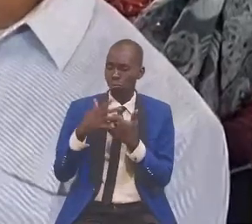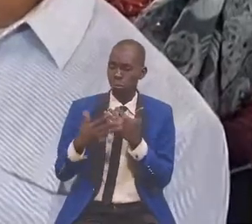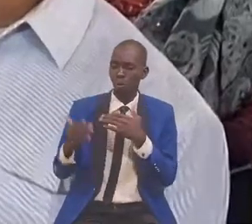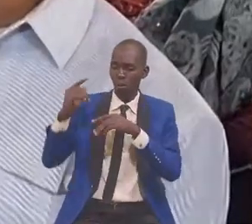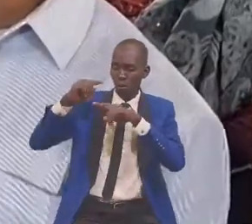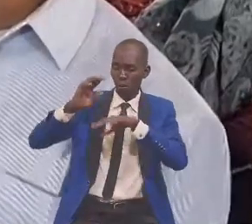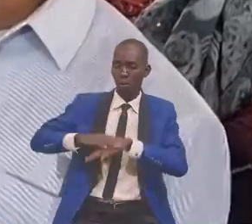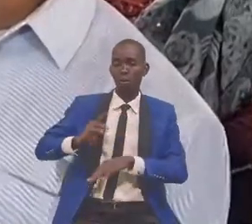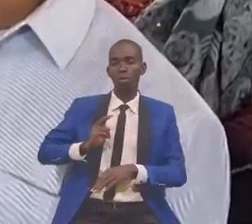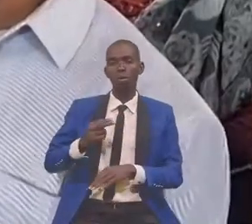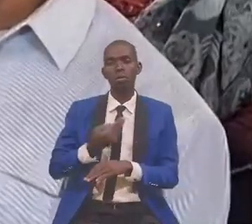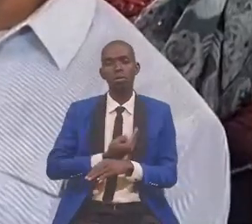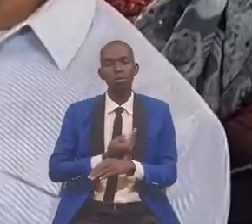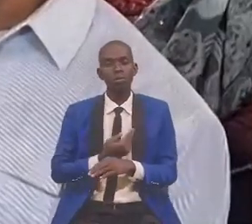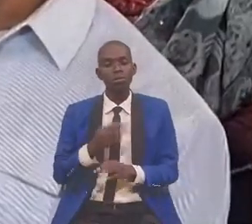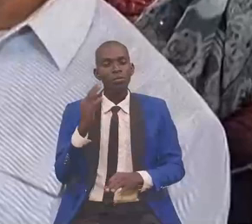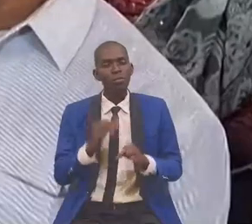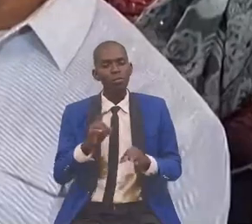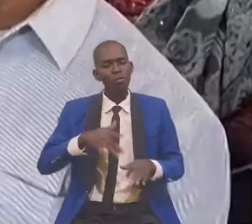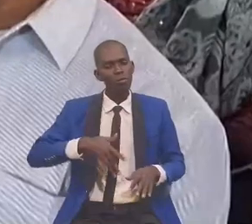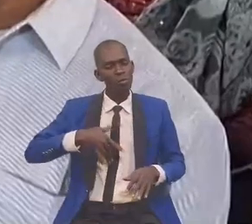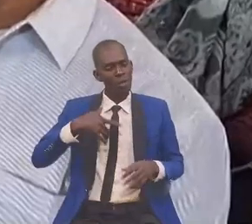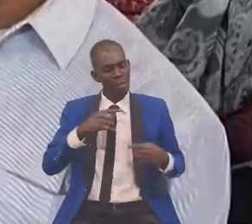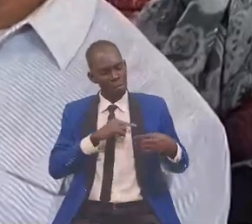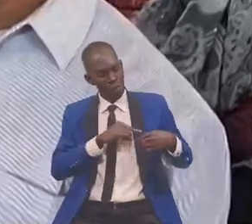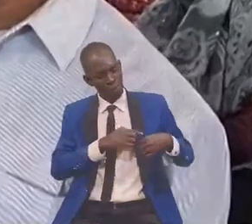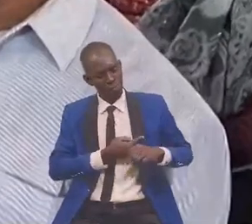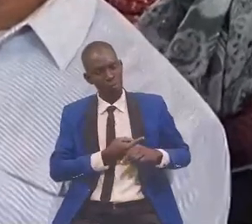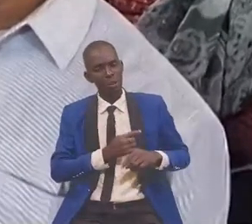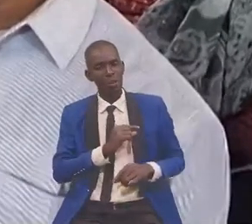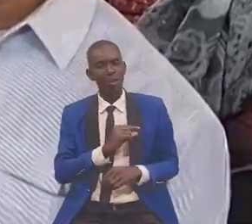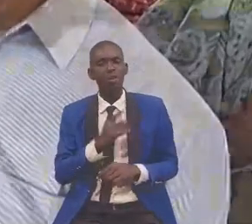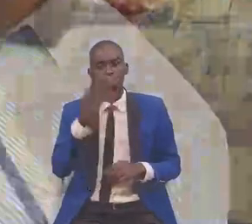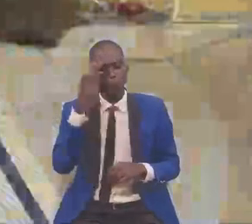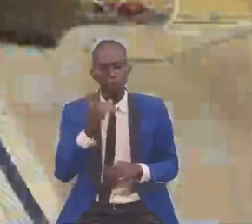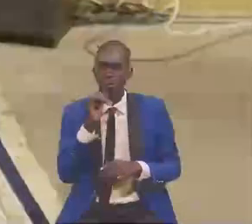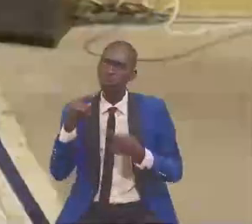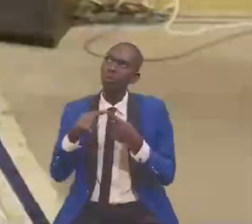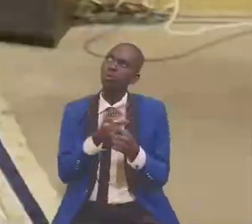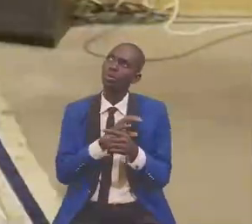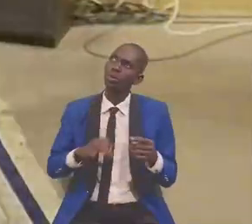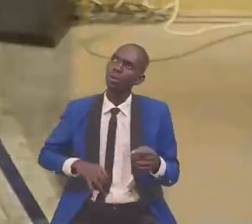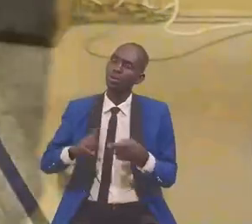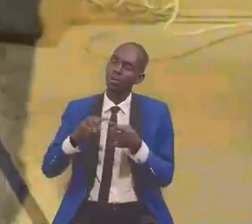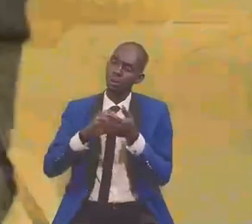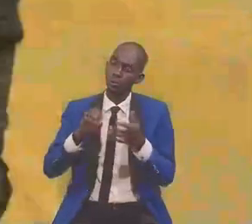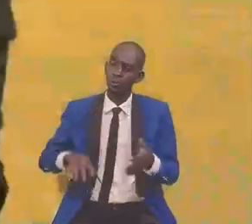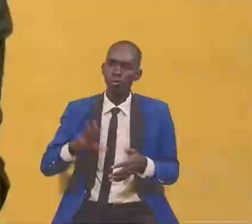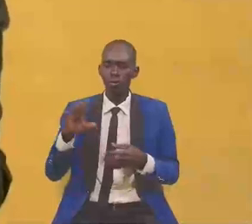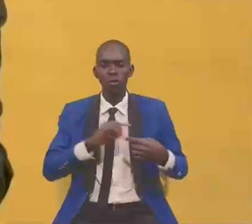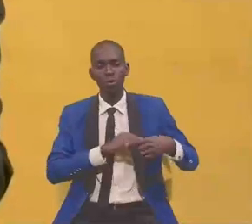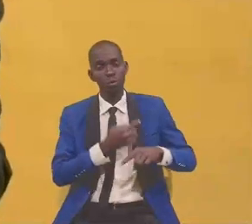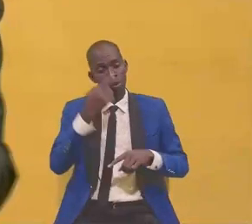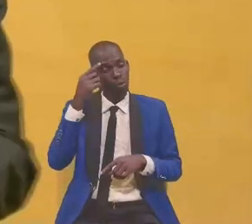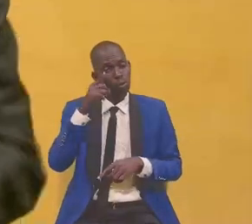Si vous sentez coupable, pourquoi ne pas aller à Christ pour qui ôte la culpabilité? C'est vous qui avez dit que son sang retombe sur nous et